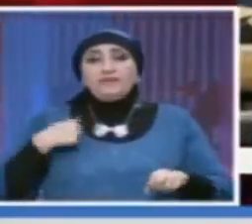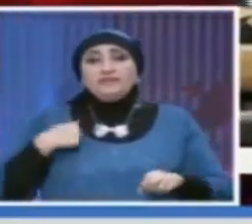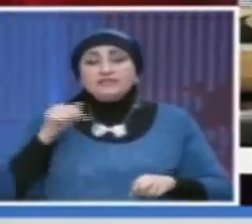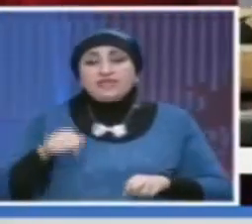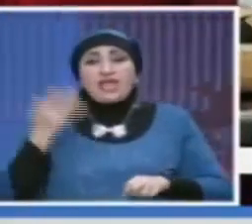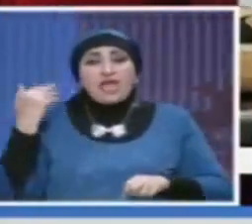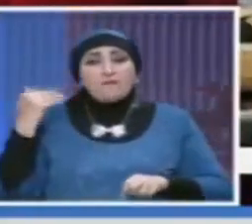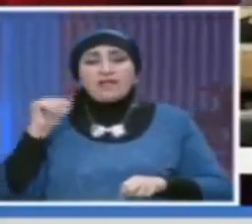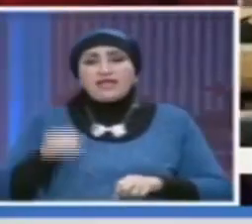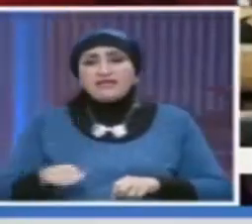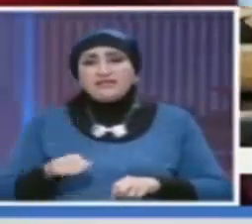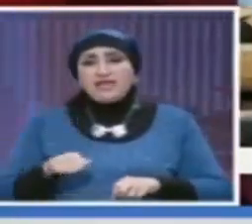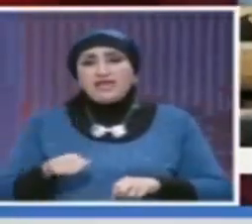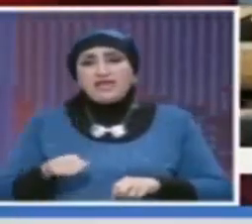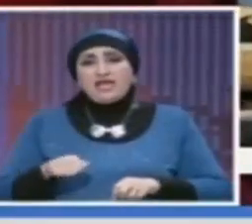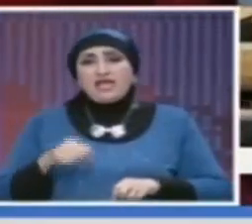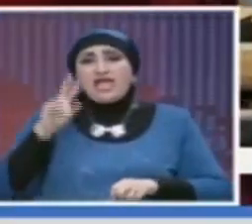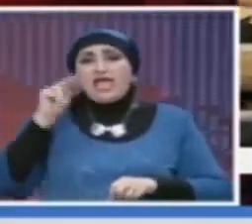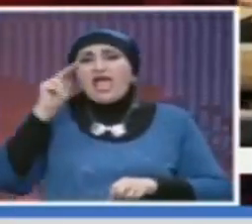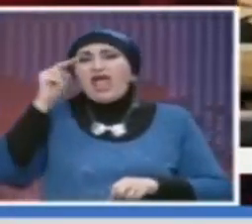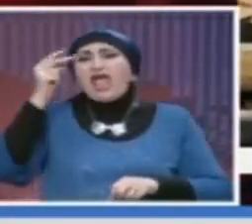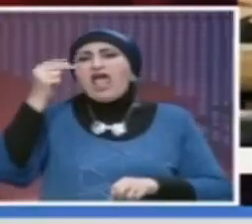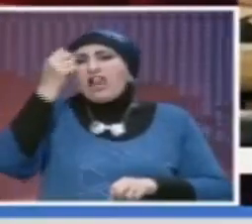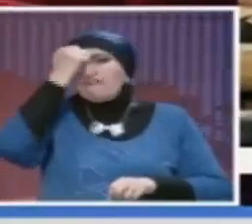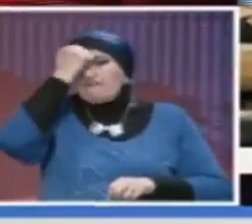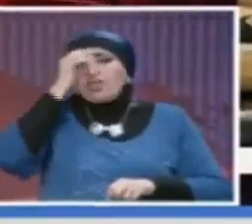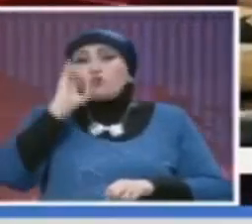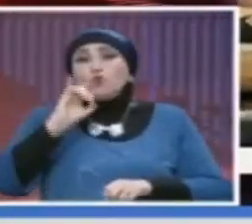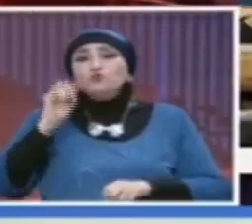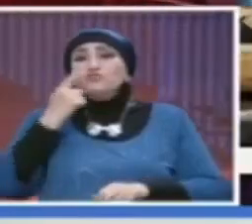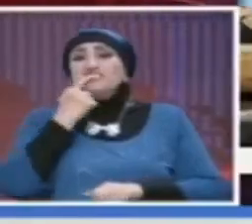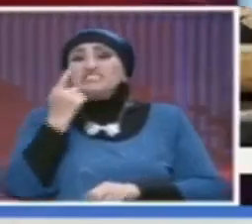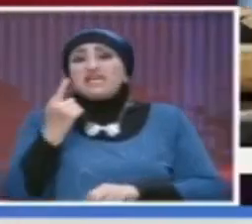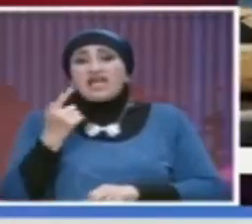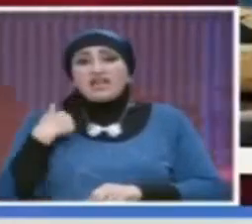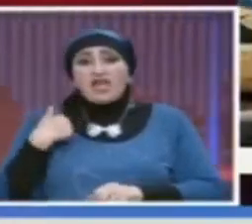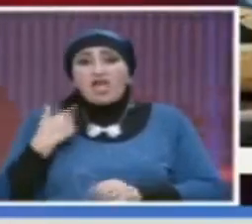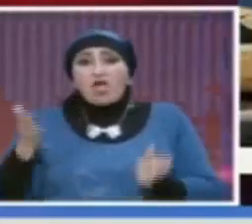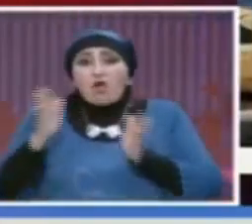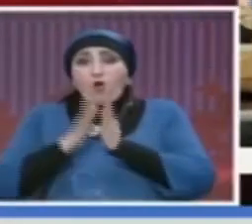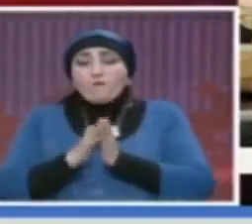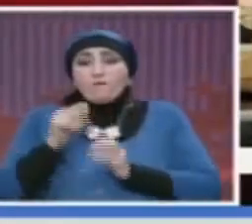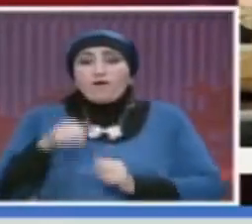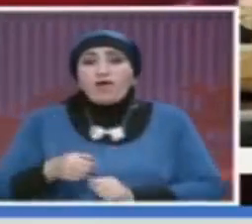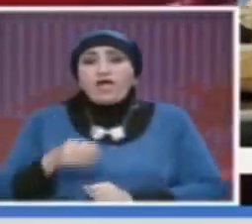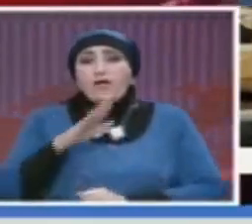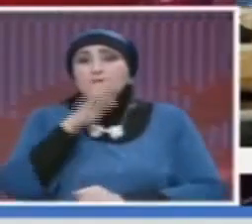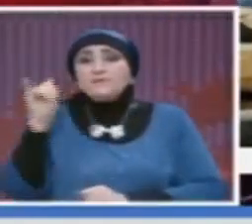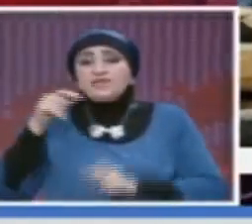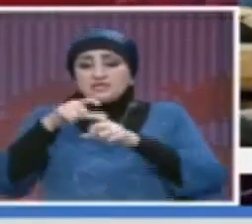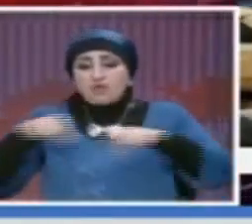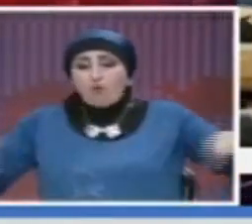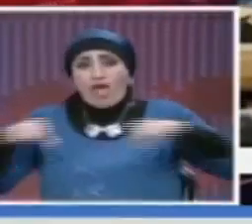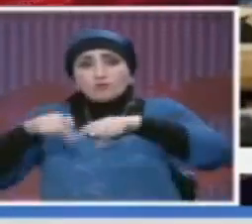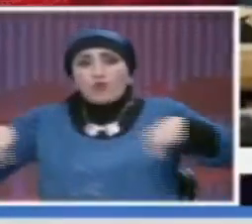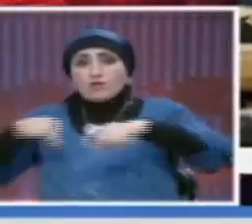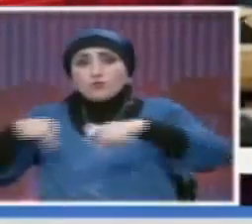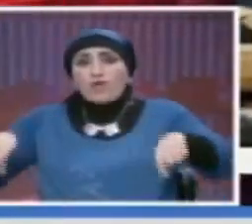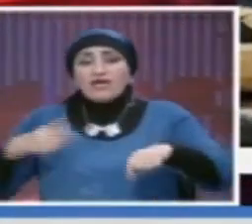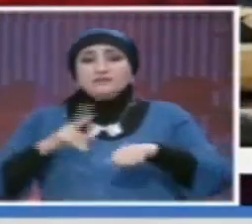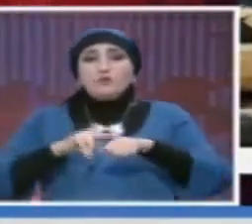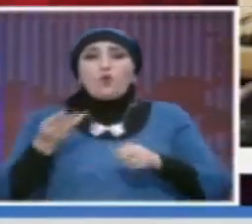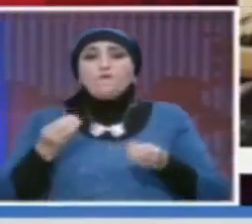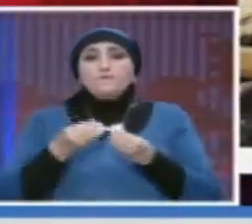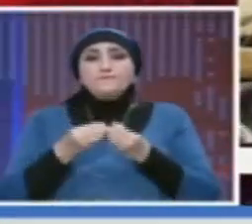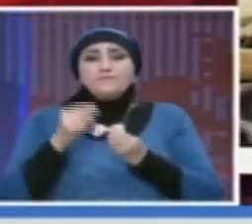مغلقة منذ أكثر من 2500 عام، عددها بيصل إلى أكثر من 100 تابوت، ويوجد